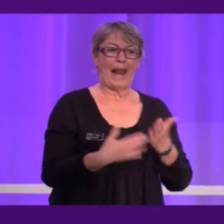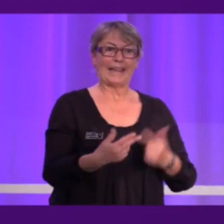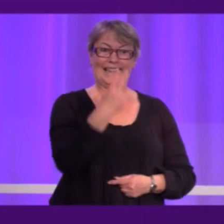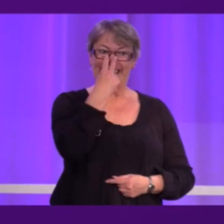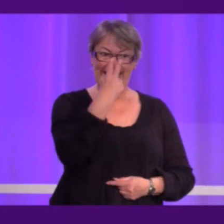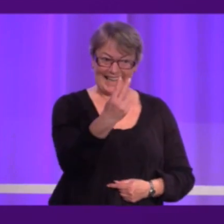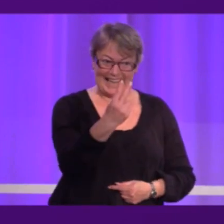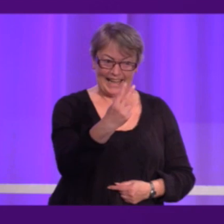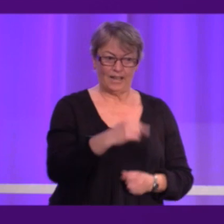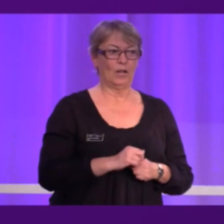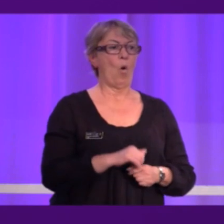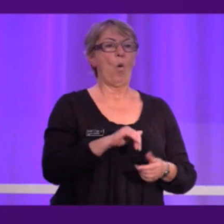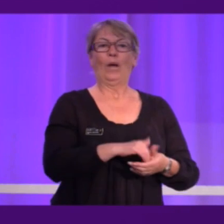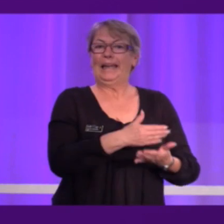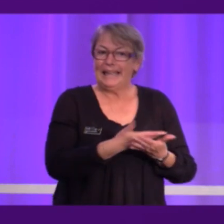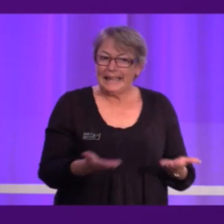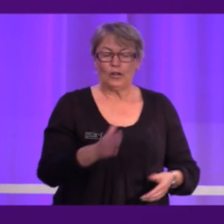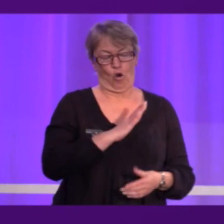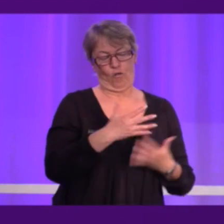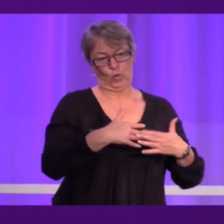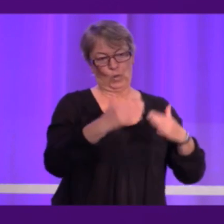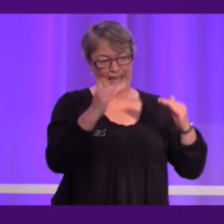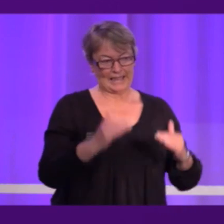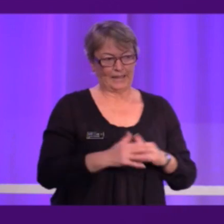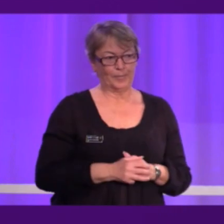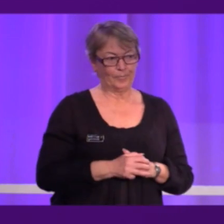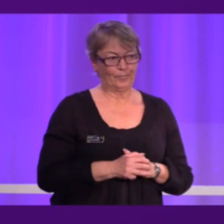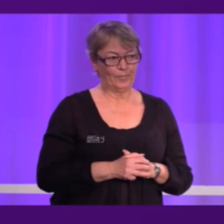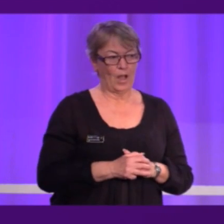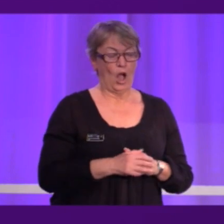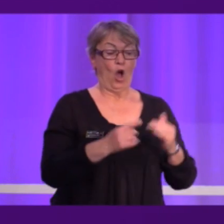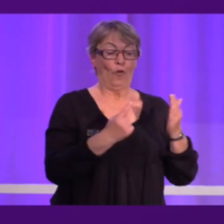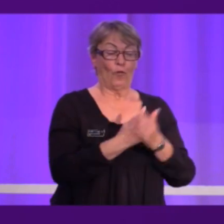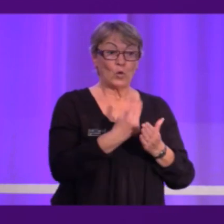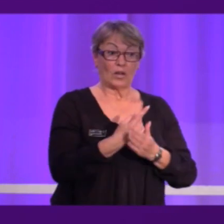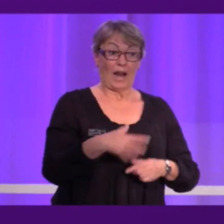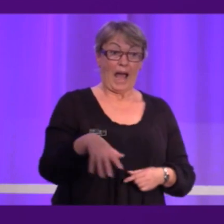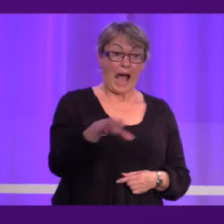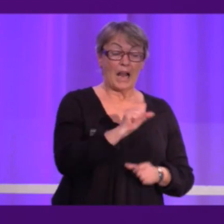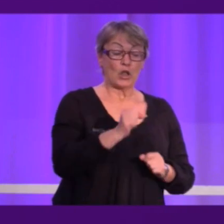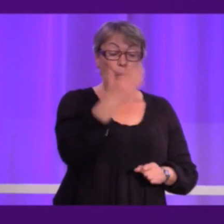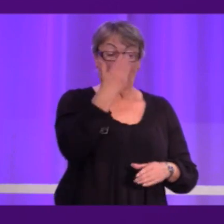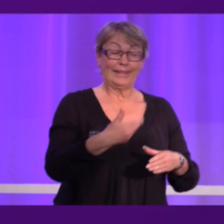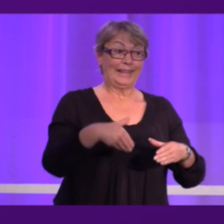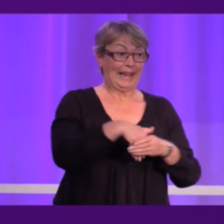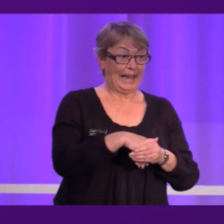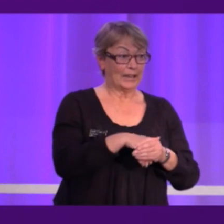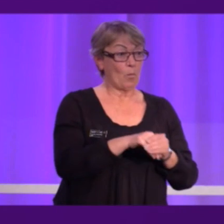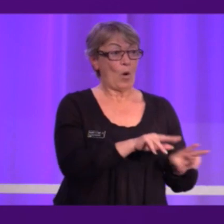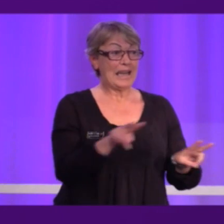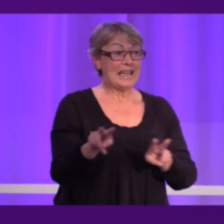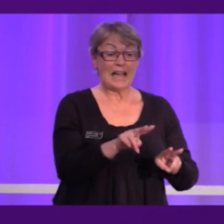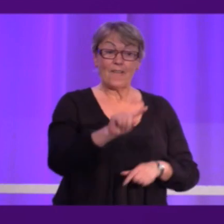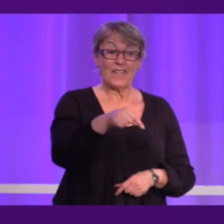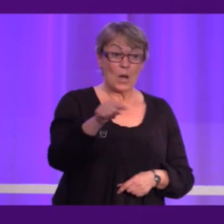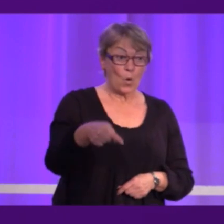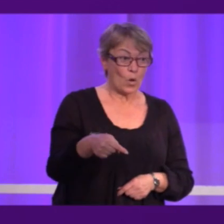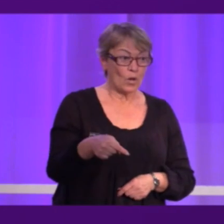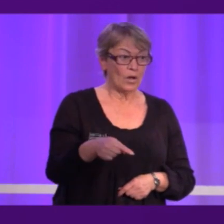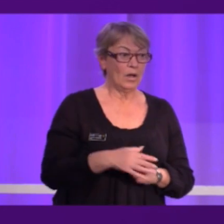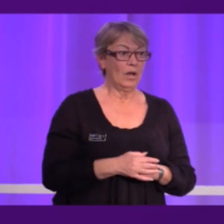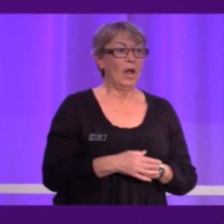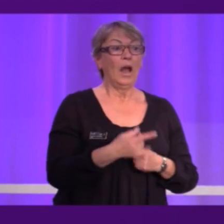och att inte ha en funktionsnedsättning. Och en förutsättning ju för att alla ska kunna delta på lika villkor,